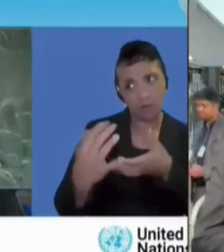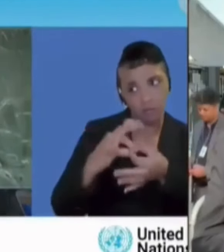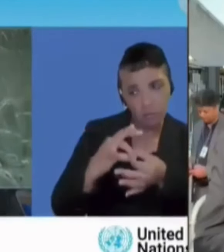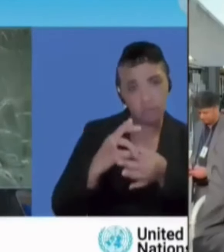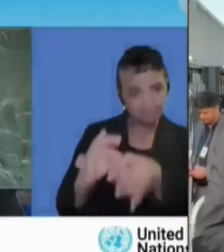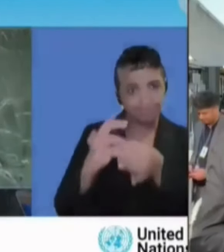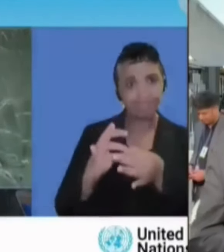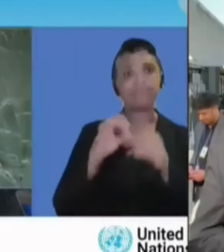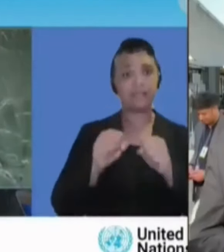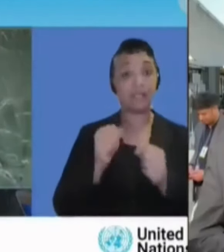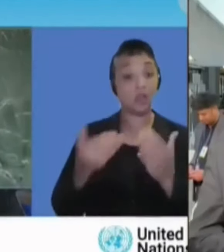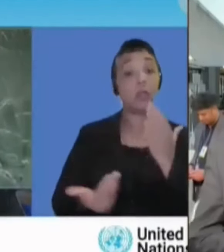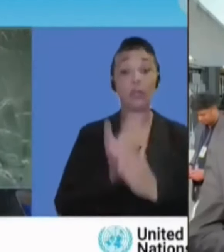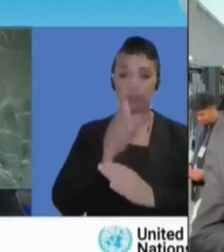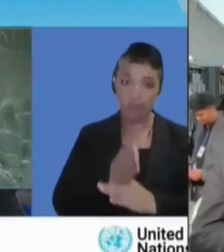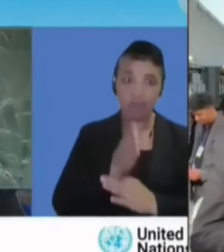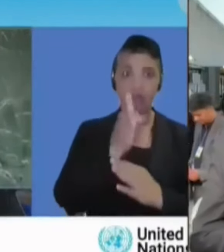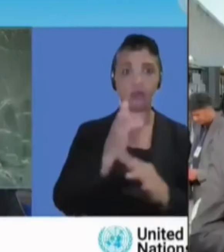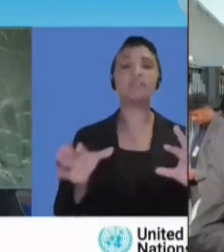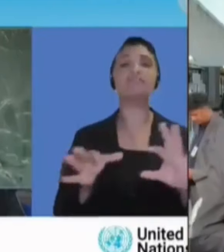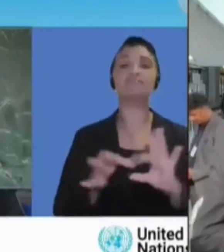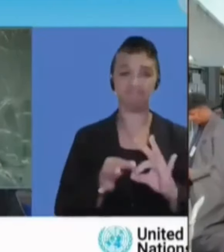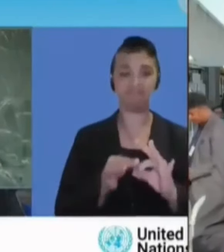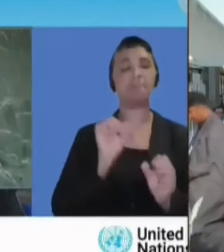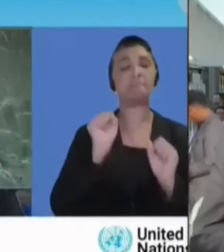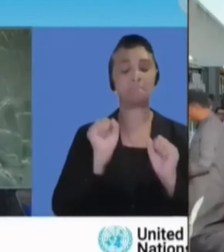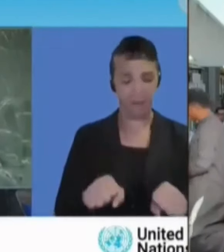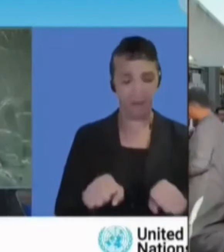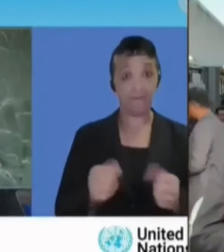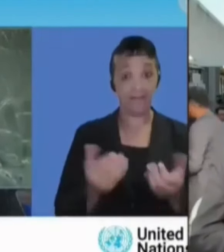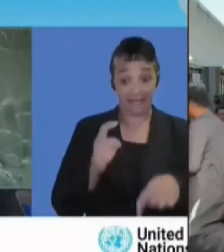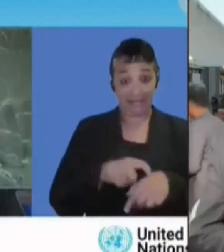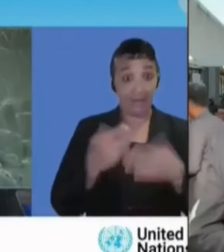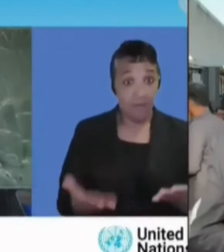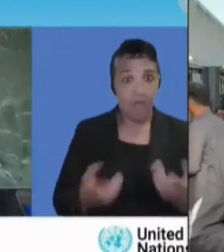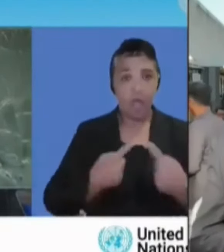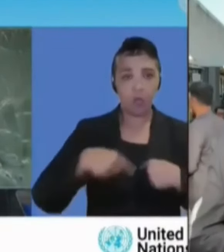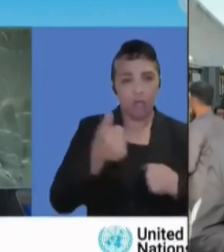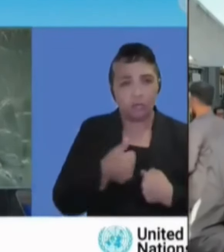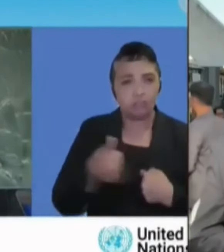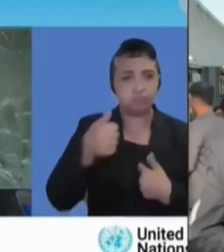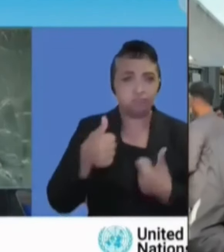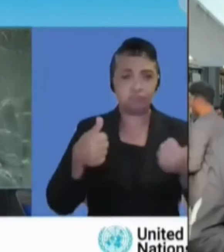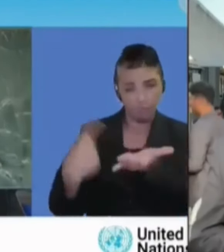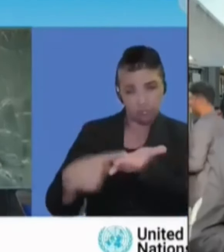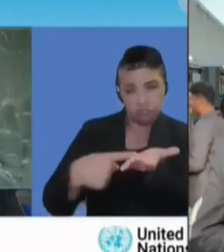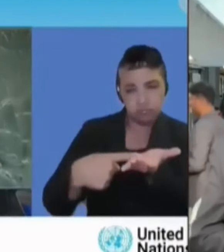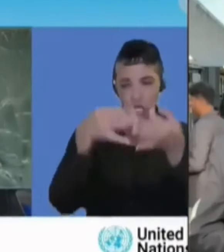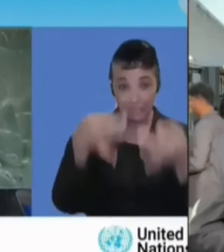yang nanti posisinya ini akan tepat di bawah Sekretaris Jenderal PBB, dan setara begitu dengan Under Secretary General atau USG yang